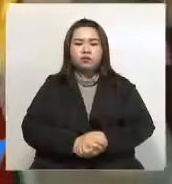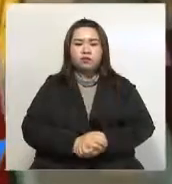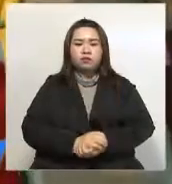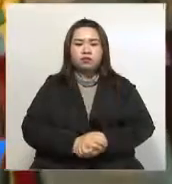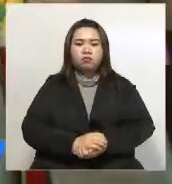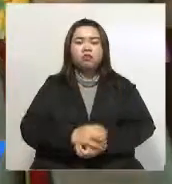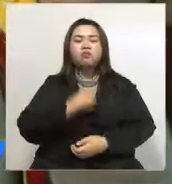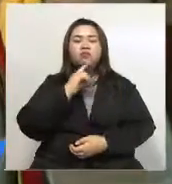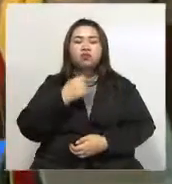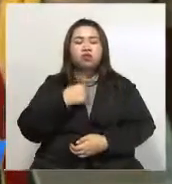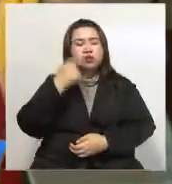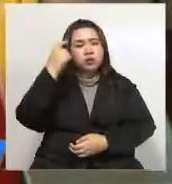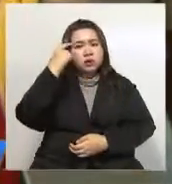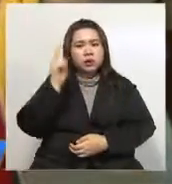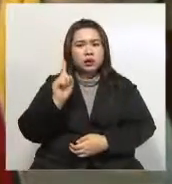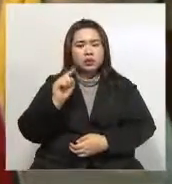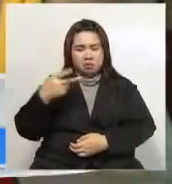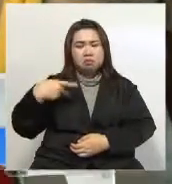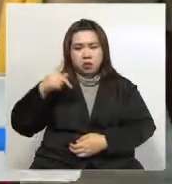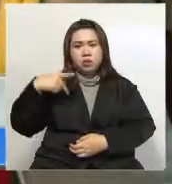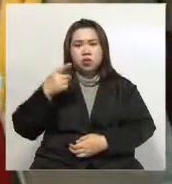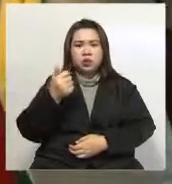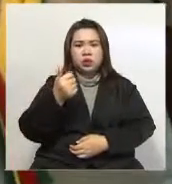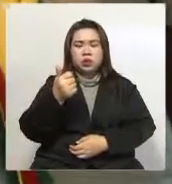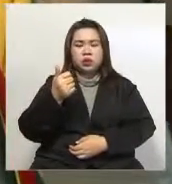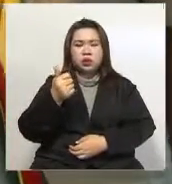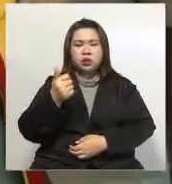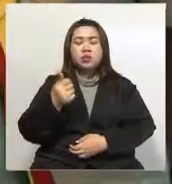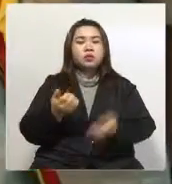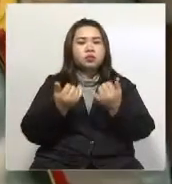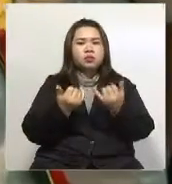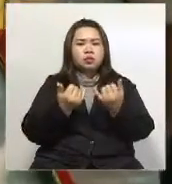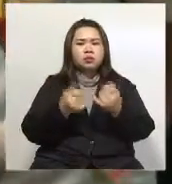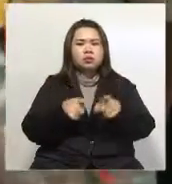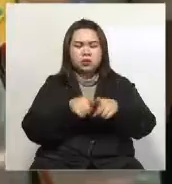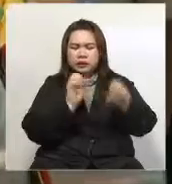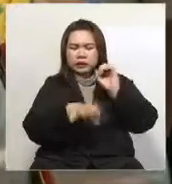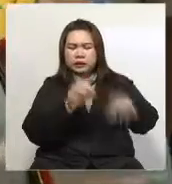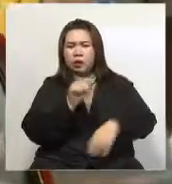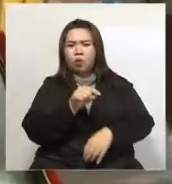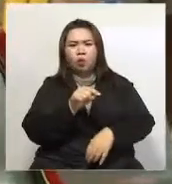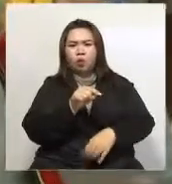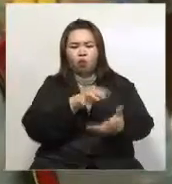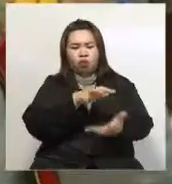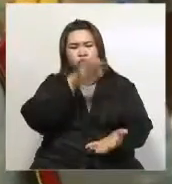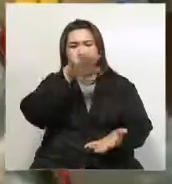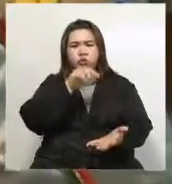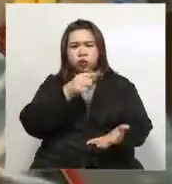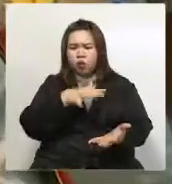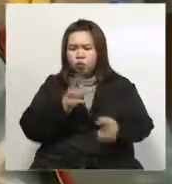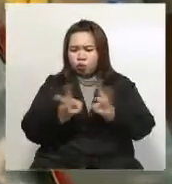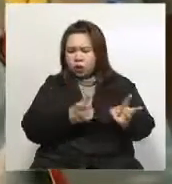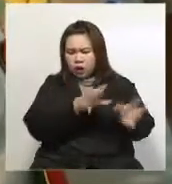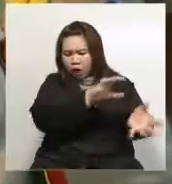สำหรับความคิดเห็นนี้นะคะหนูคิดว่ามันมีประโยชน์มากๆเลยค่ะเพราะว่าในปัจจุบันนะคะขยะมันเพิ่มมากขึ้นแล้วการกำจัดขยะ